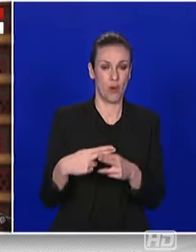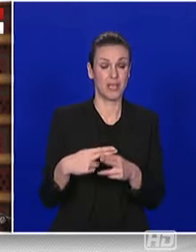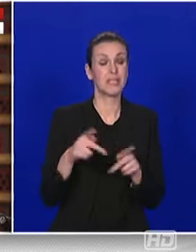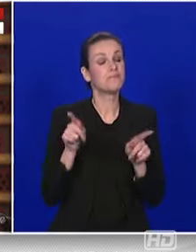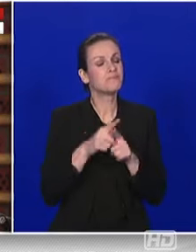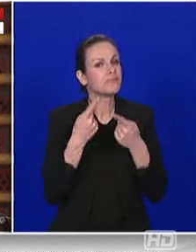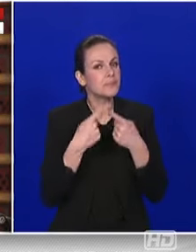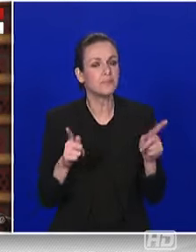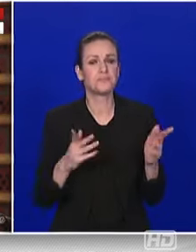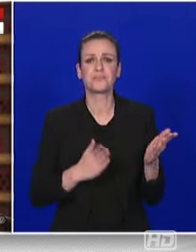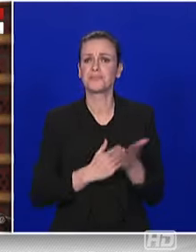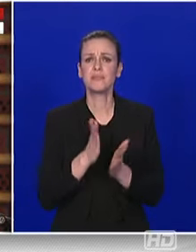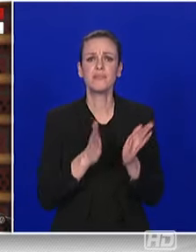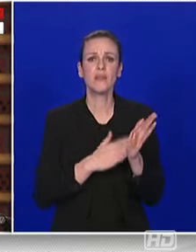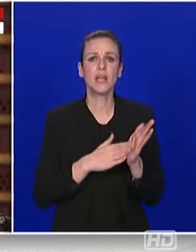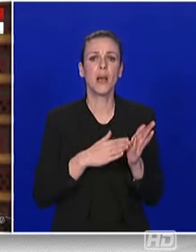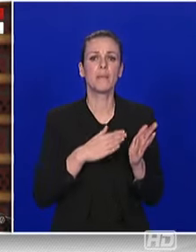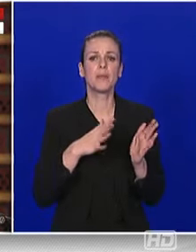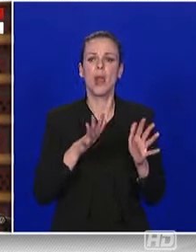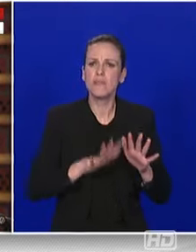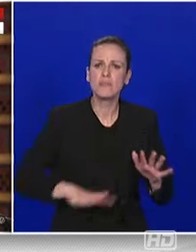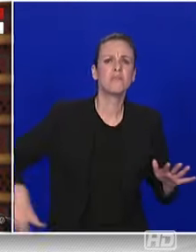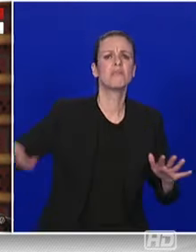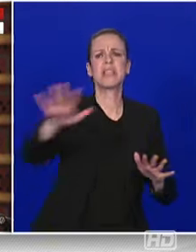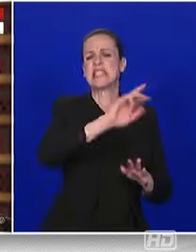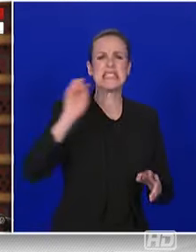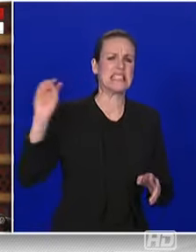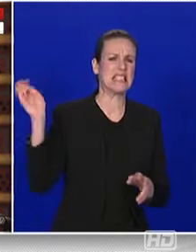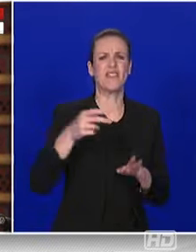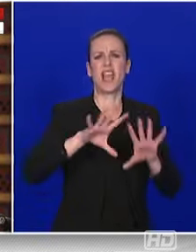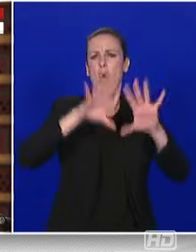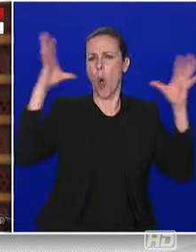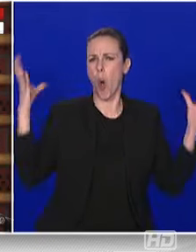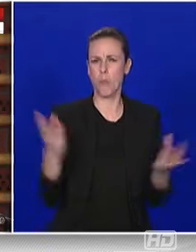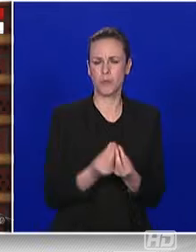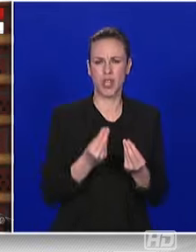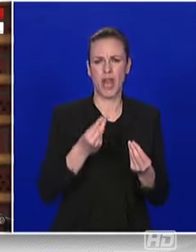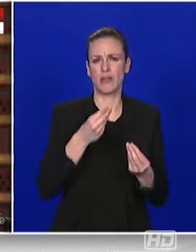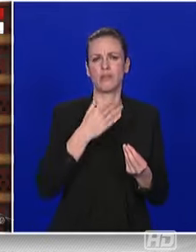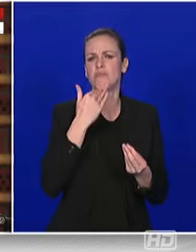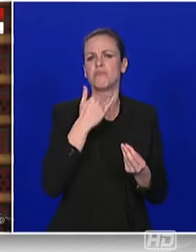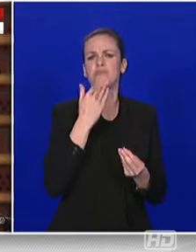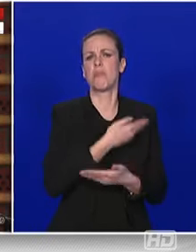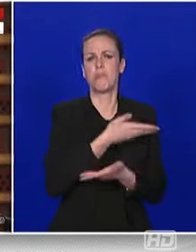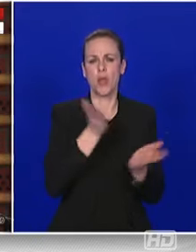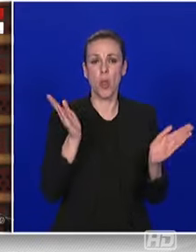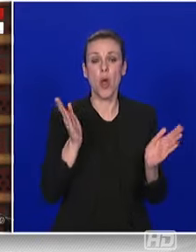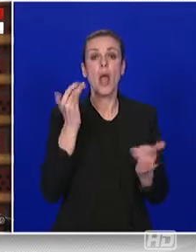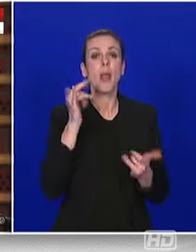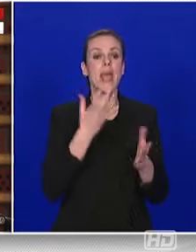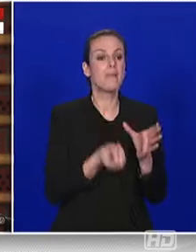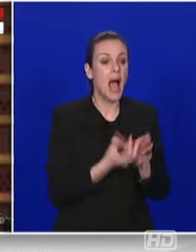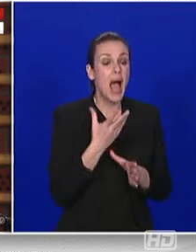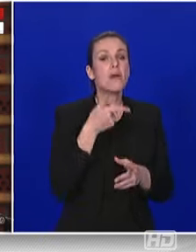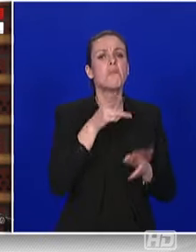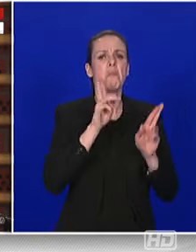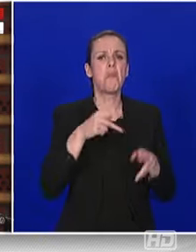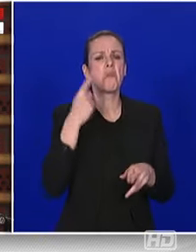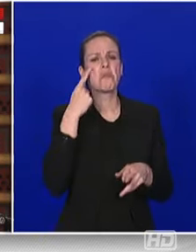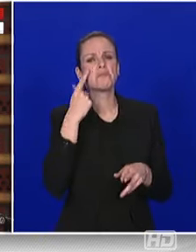drugačije je ako idete u opću populaciju, pa bilo da se radi kod kojih nemate žarište, tu možete očekivati da